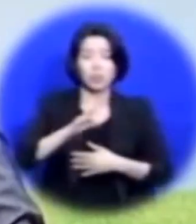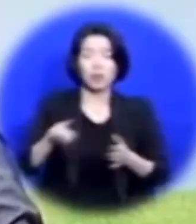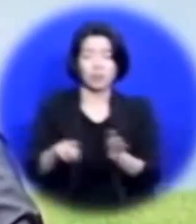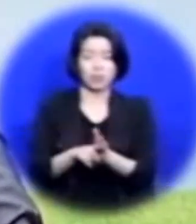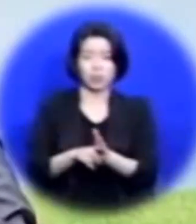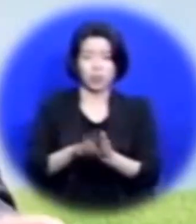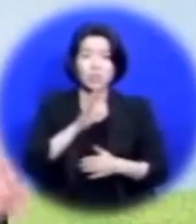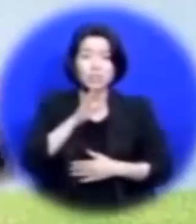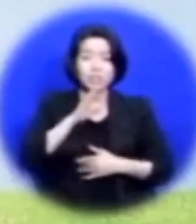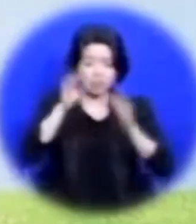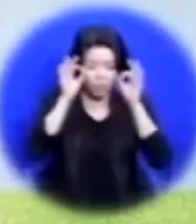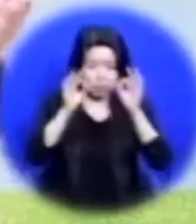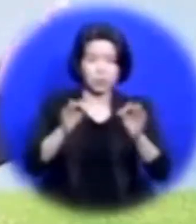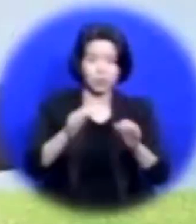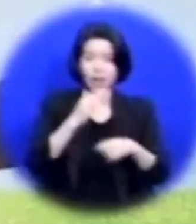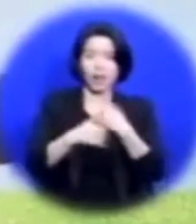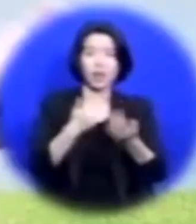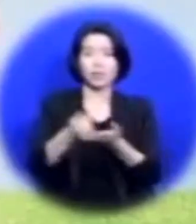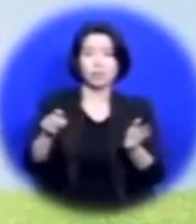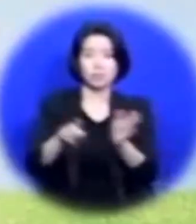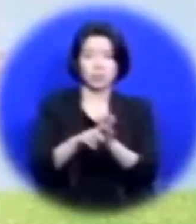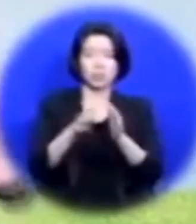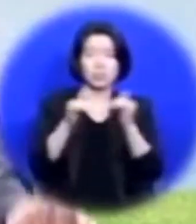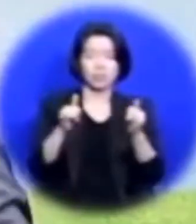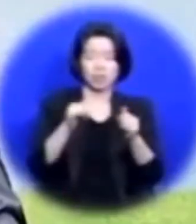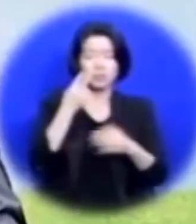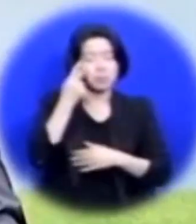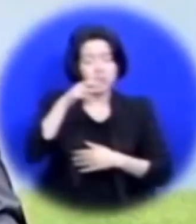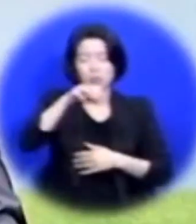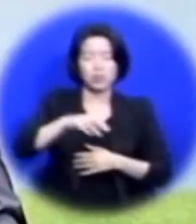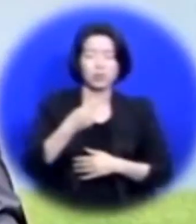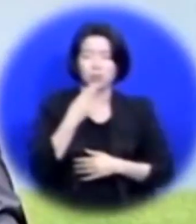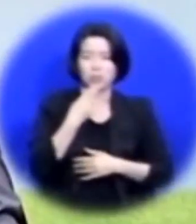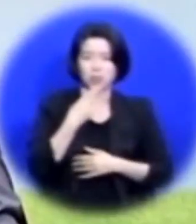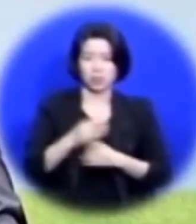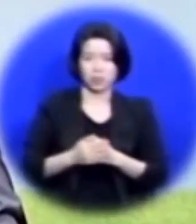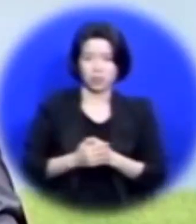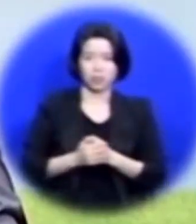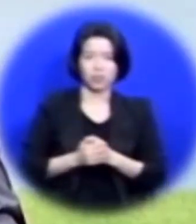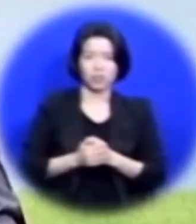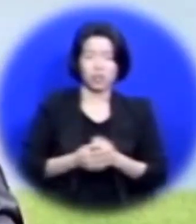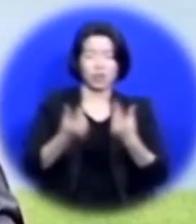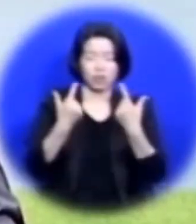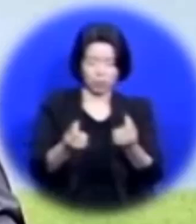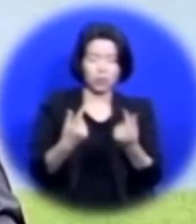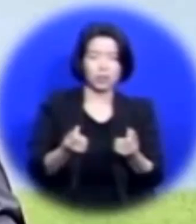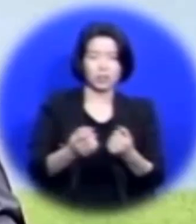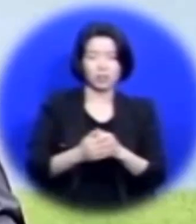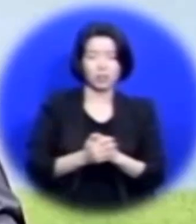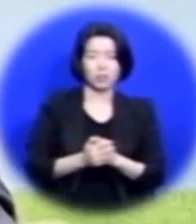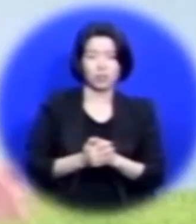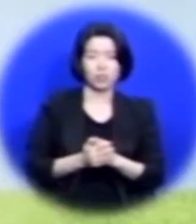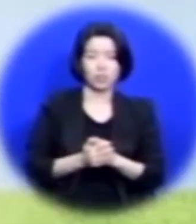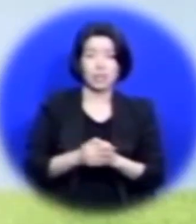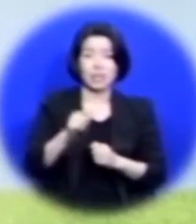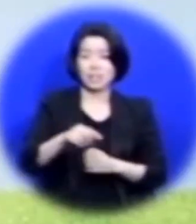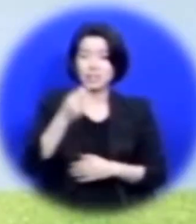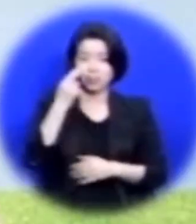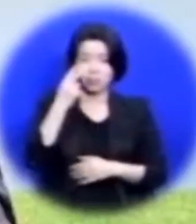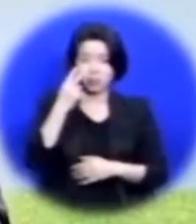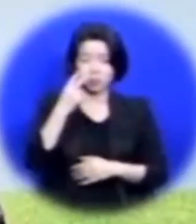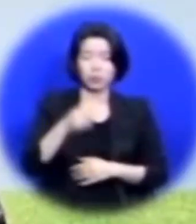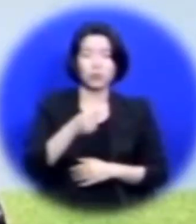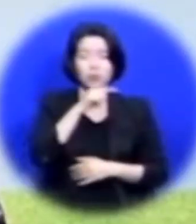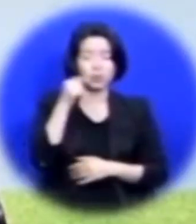실제로는 보니까 하나님 믿는 사람들이 미국에도 없어요 똑같아 100m 국도로 지아